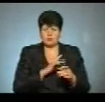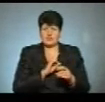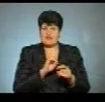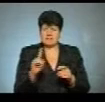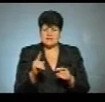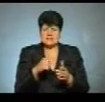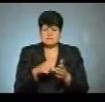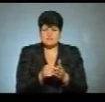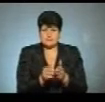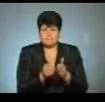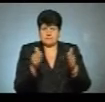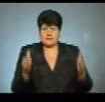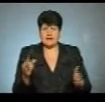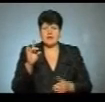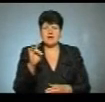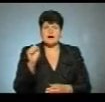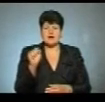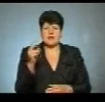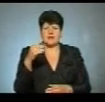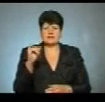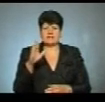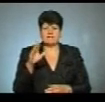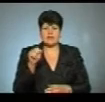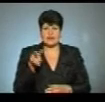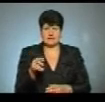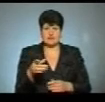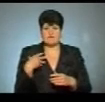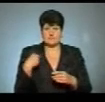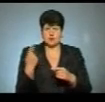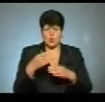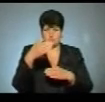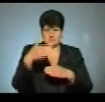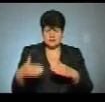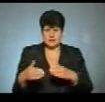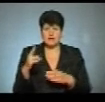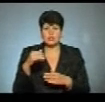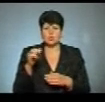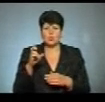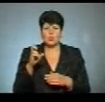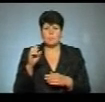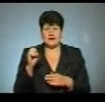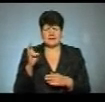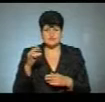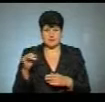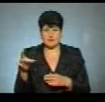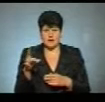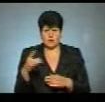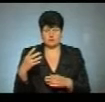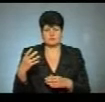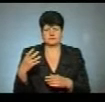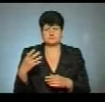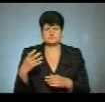міста, перемістили на межі з Радивилівським районом Львівської області та Дубенським районом Рівненської. Про це повідомив заступник голови